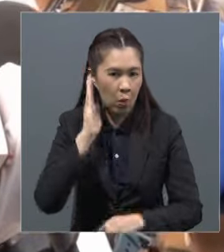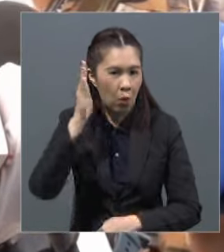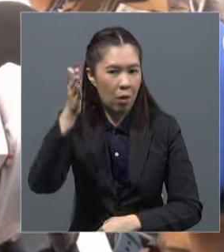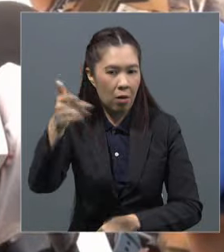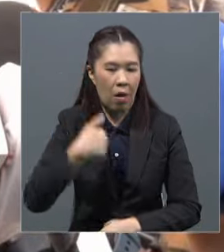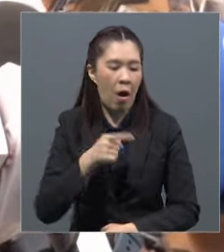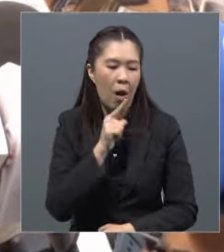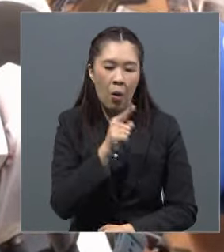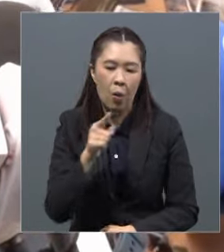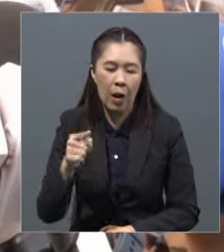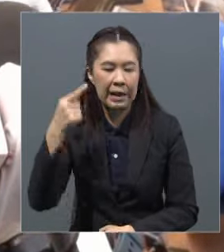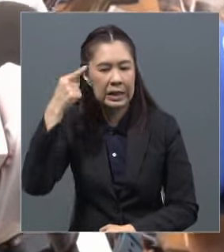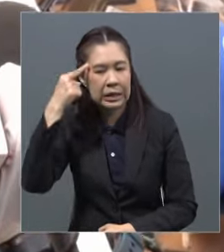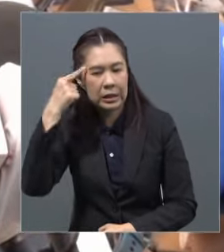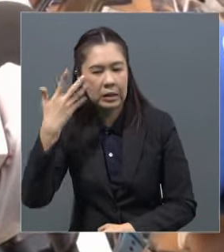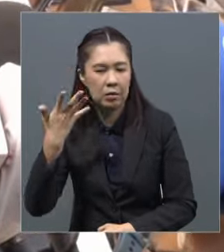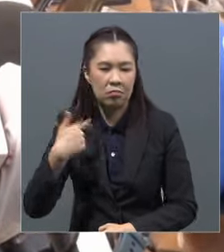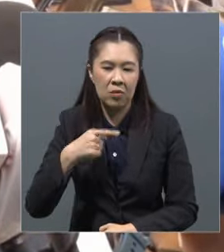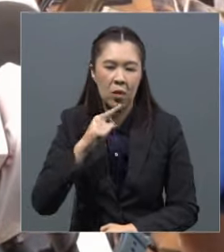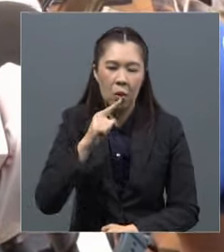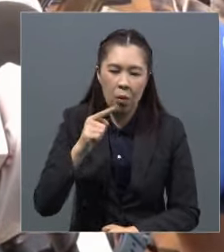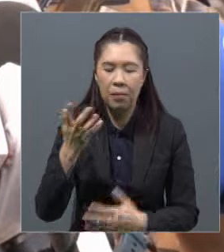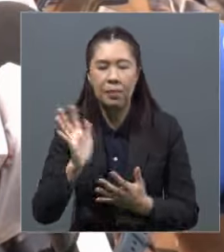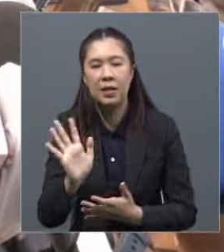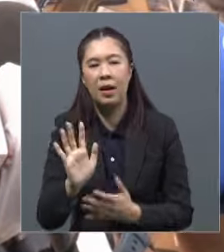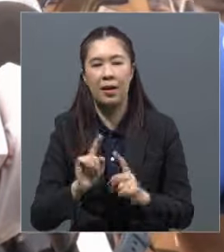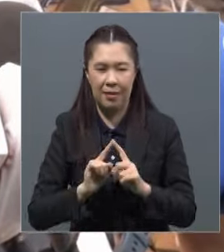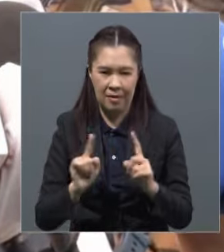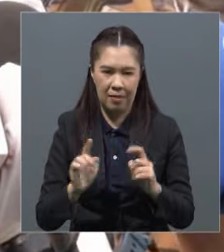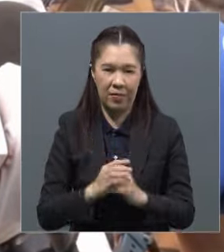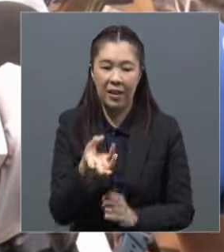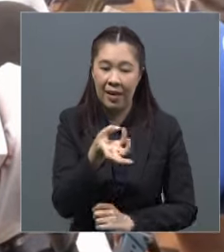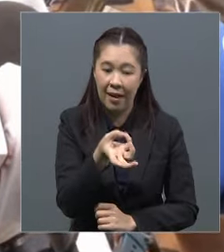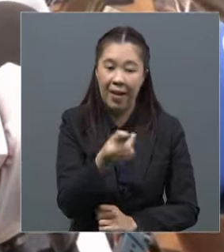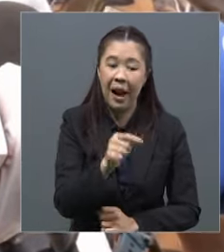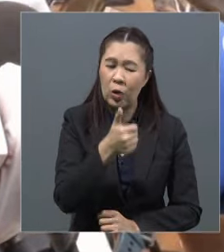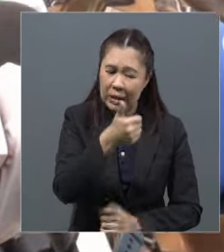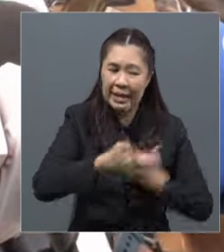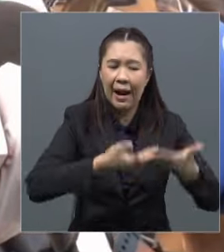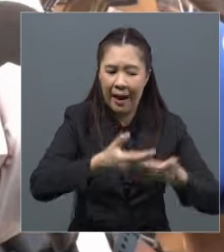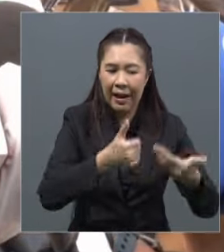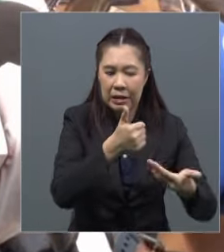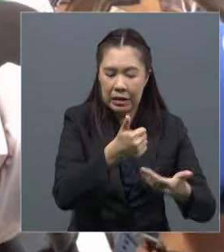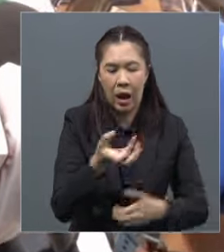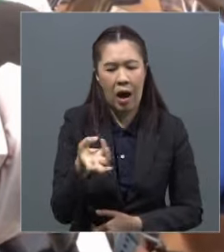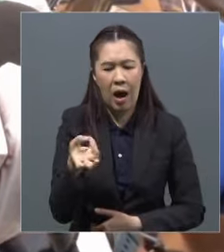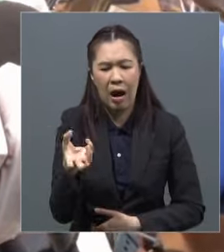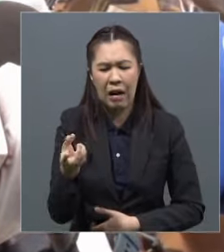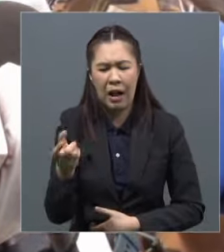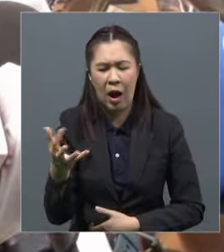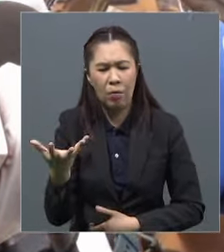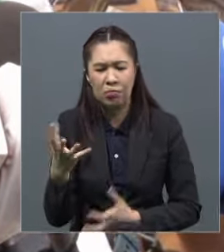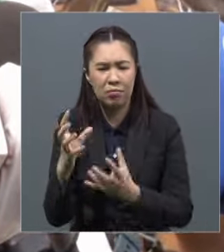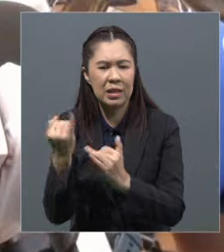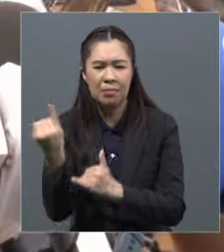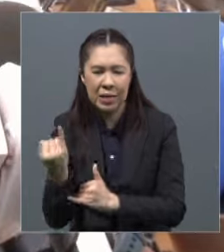ม่ได้ว่าอะไรผมไม่ได้คิดว่าจะต้องไปฟอกข้าวเน่าข้าวเสียถ้าข้าวออกดีก็ขายดีราคาดีถ้าข้าวมันเน่าจริงมันก็ขาย